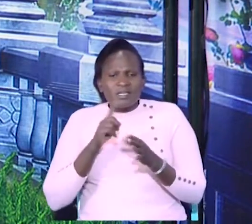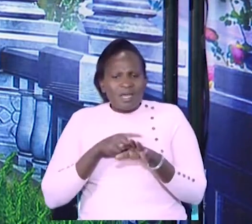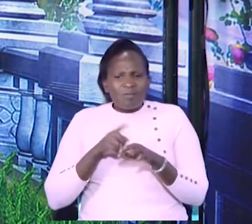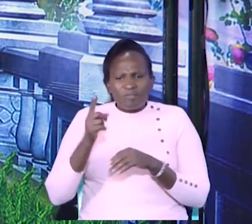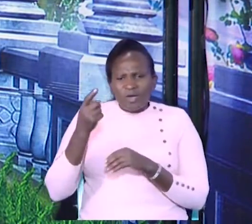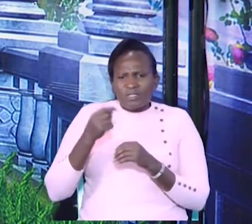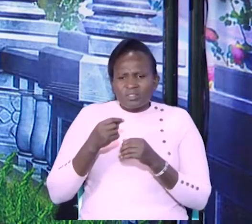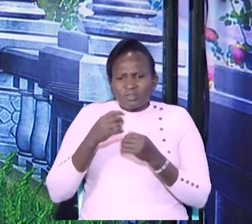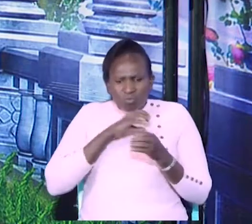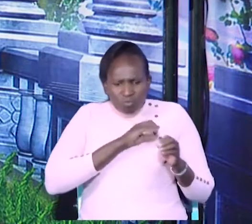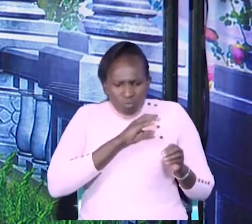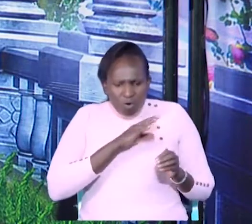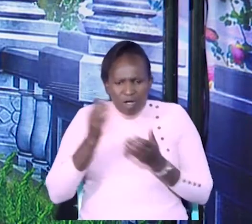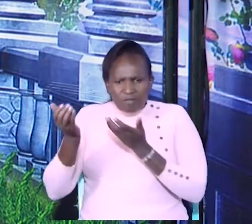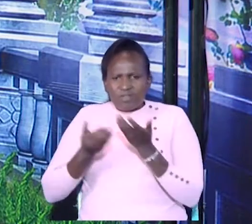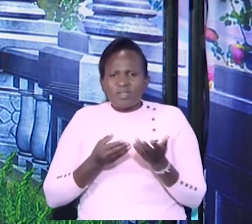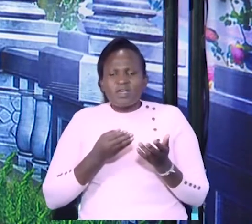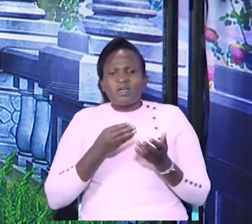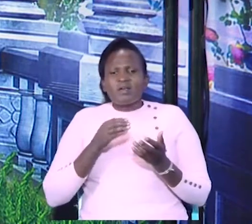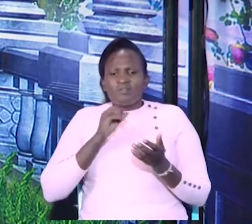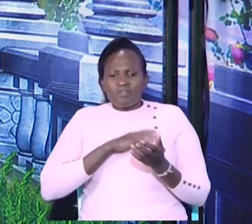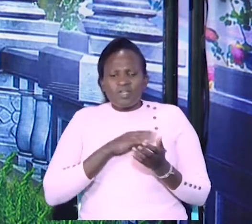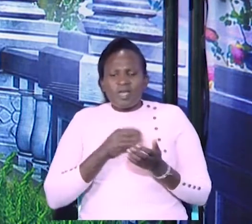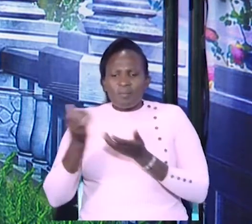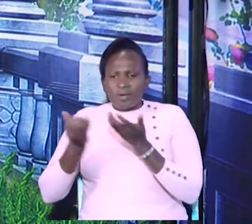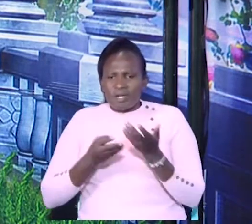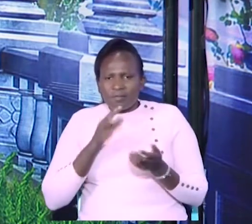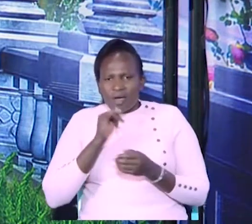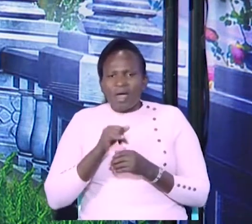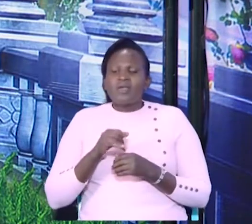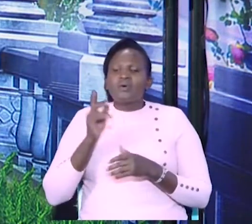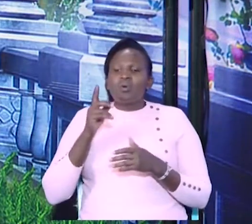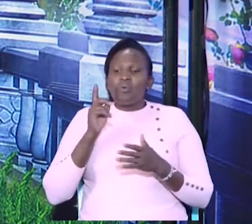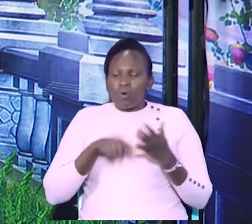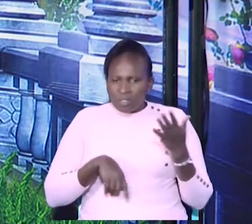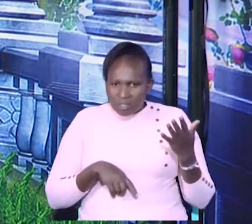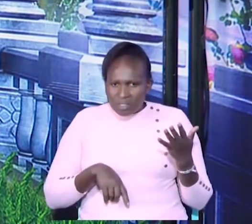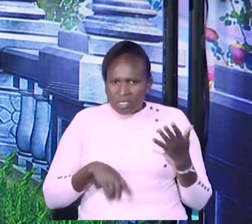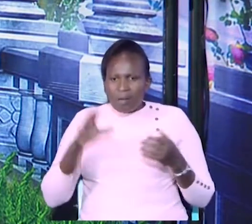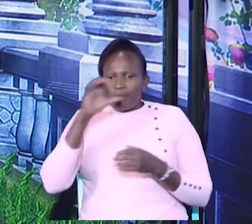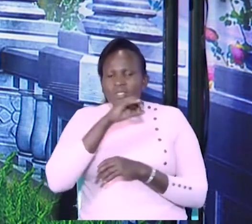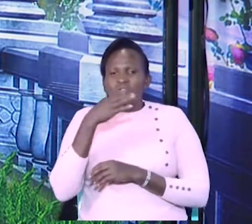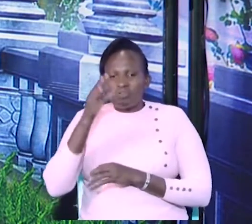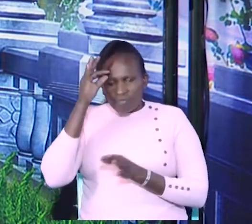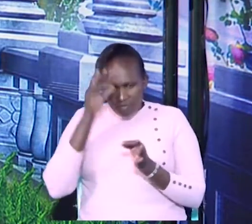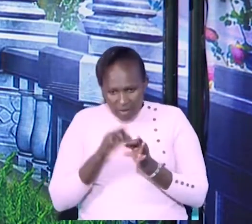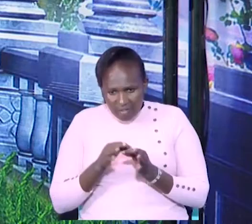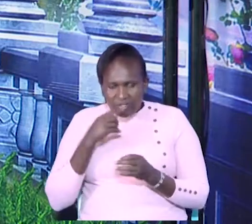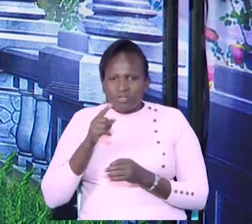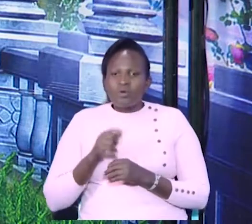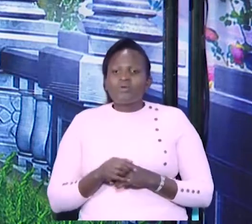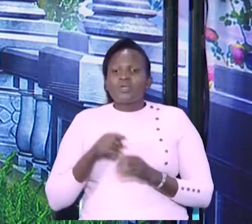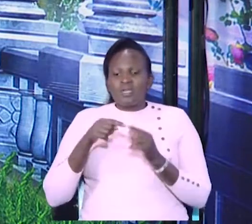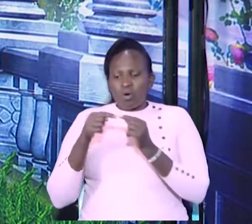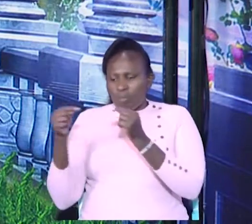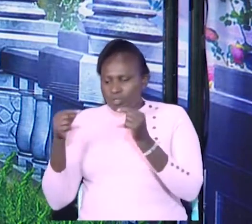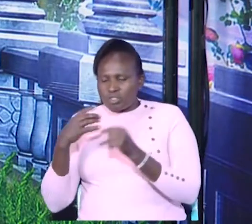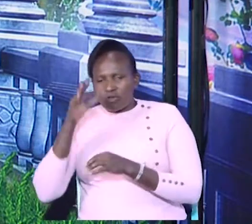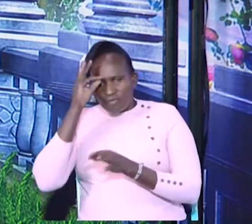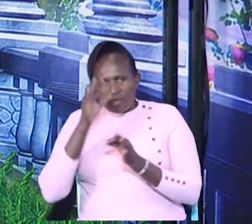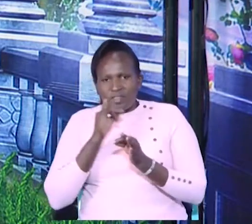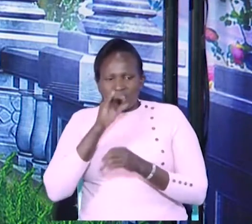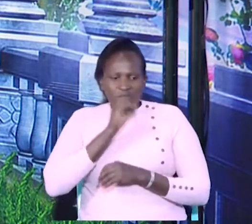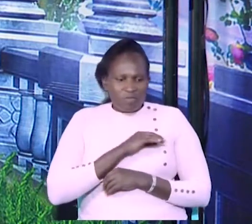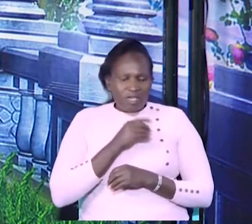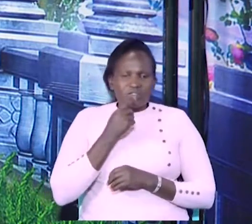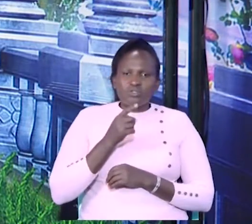uoga unaletwa na fear, that fear is brought with lack of faith. So the opposite of faith is fear.